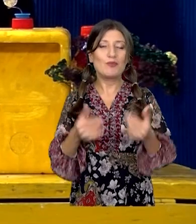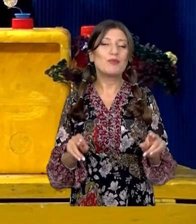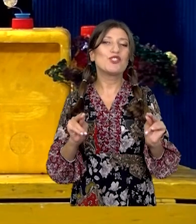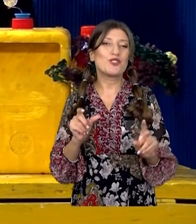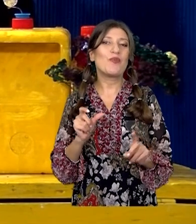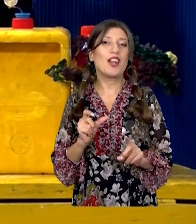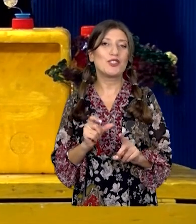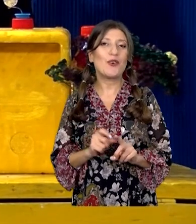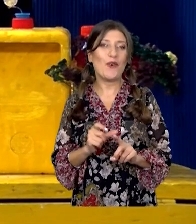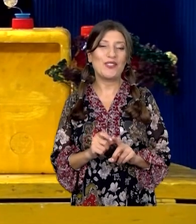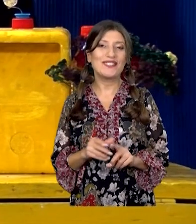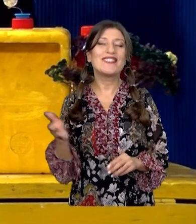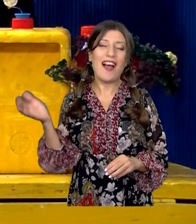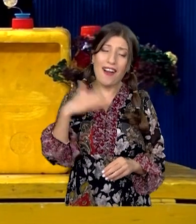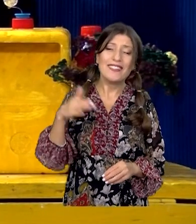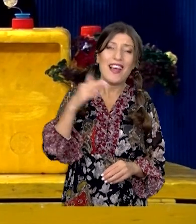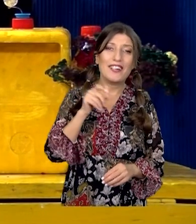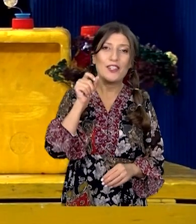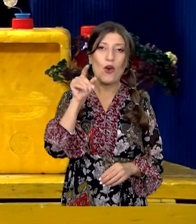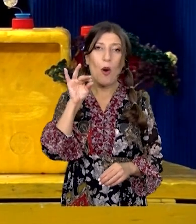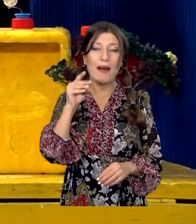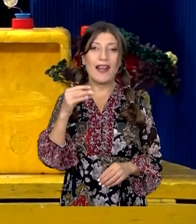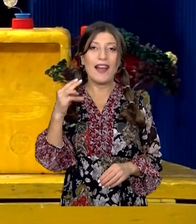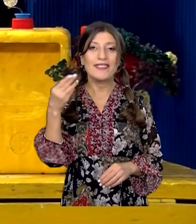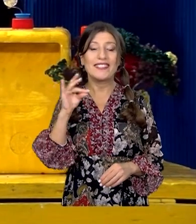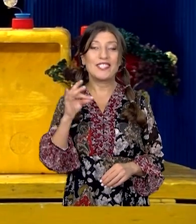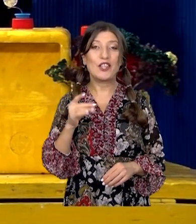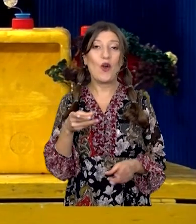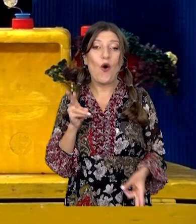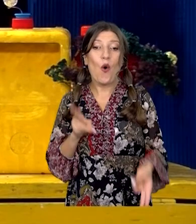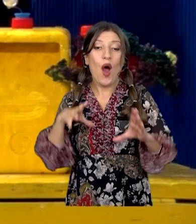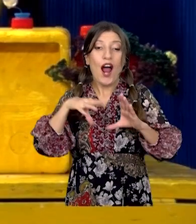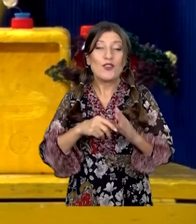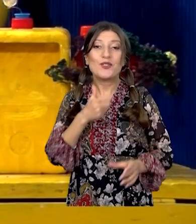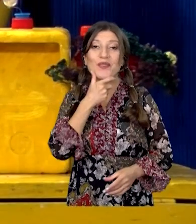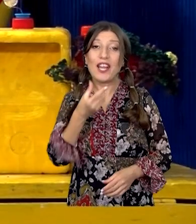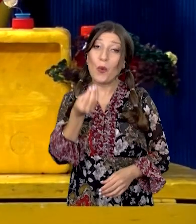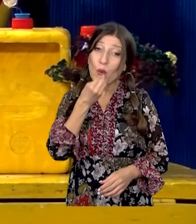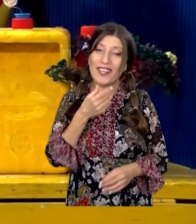Հարգում եմ ճշմարիտ խոսքը, արի, արի, հոպլաթիրի խոհանոցում կնայենք, արի։